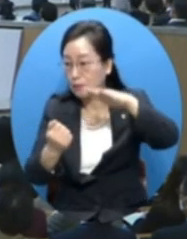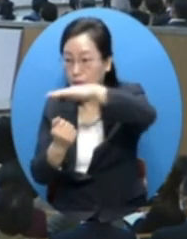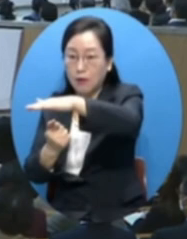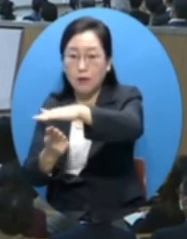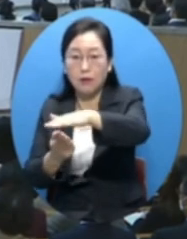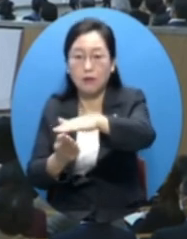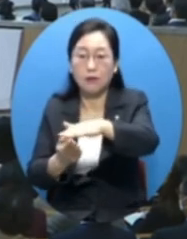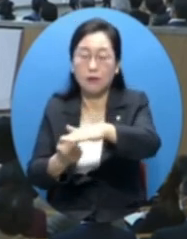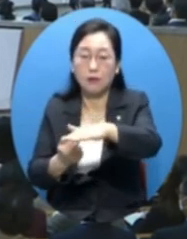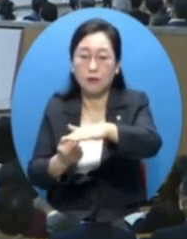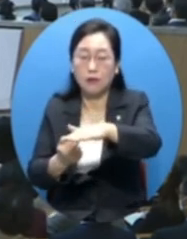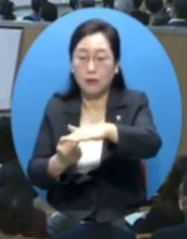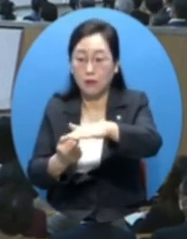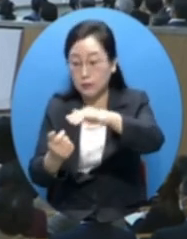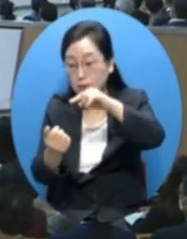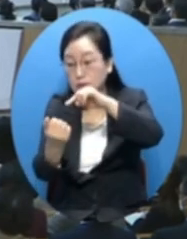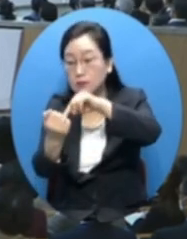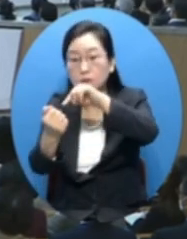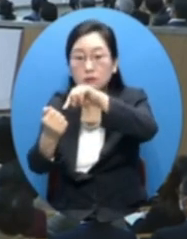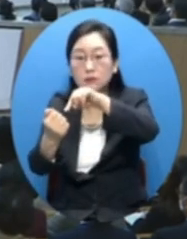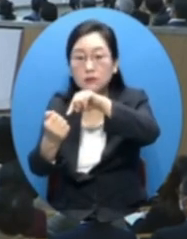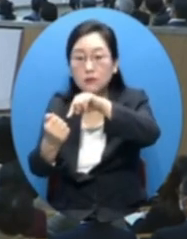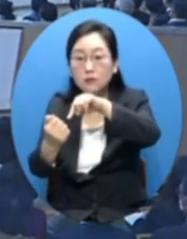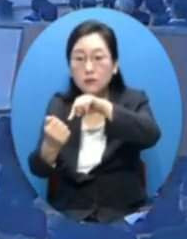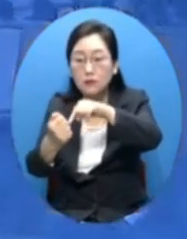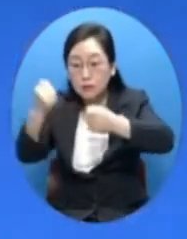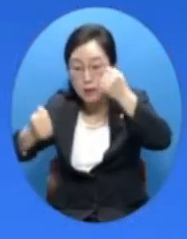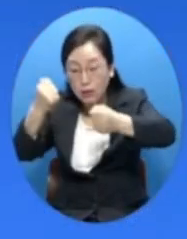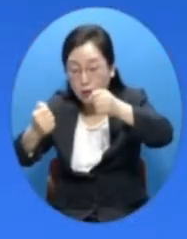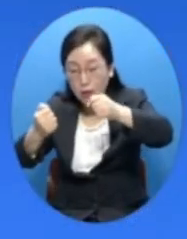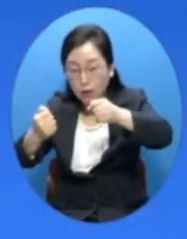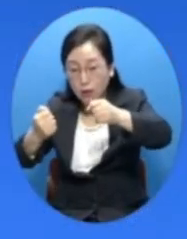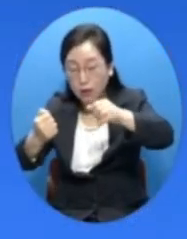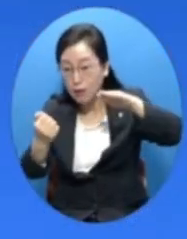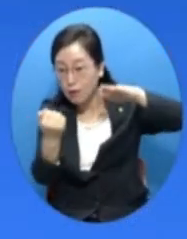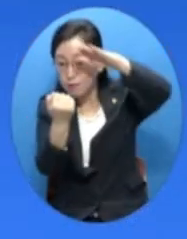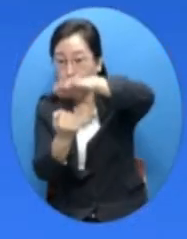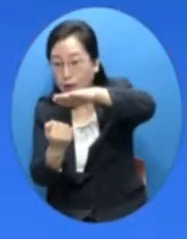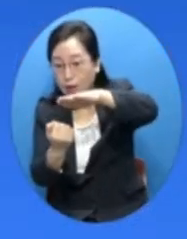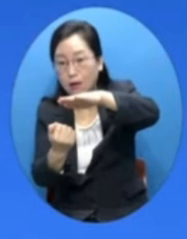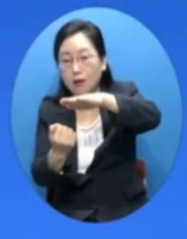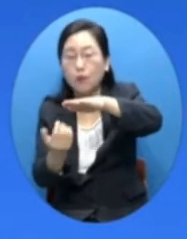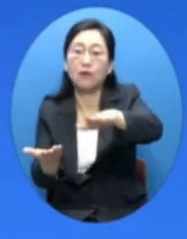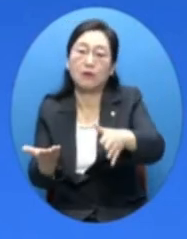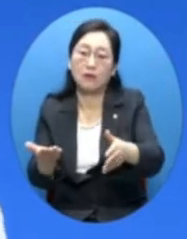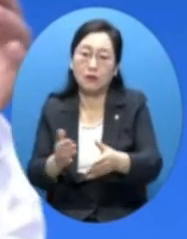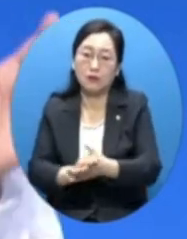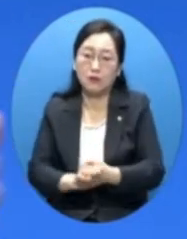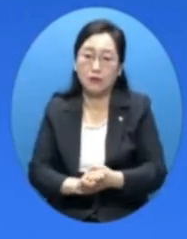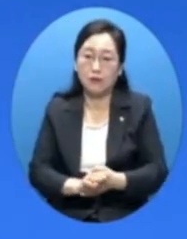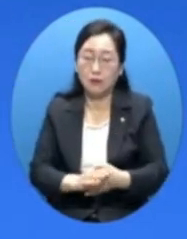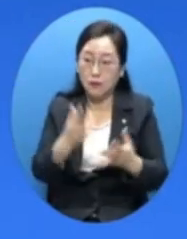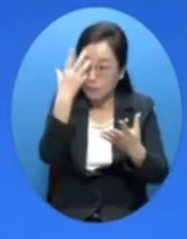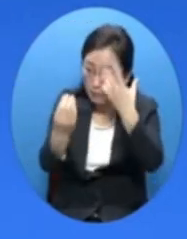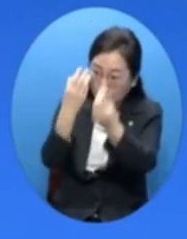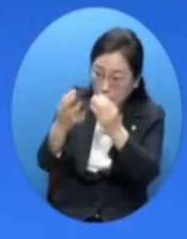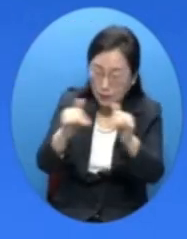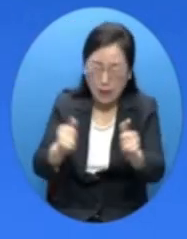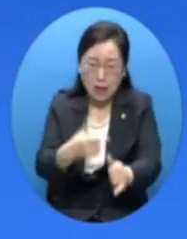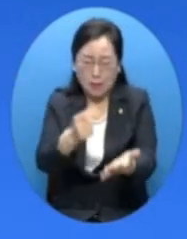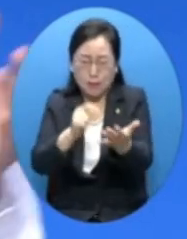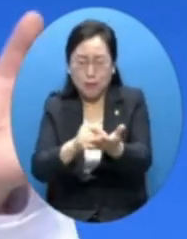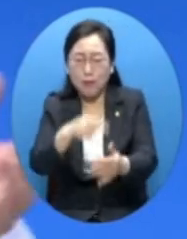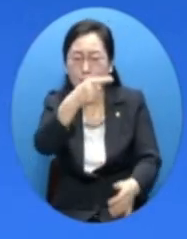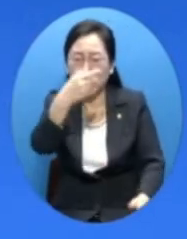멈췄습니다. 그 밑에 본인이 깔려있는데 트럭이 선 것입니다. 그래서 이것을 본 사람들이 119에 신고를